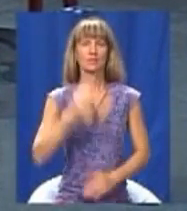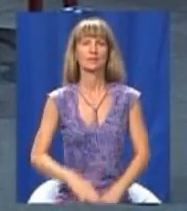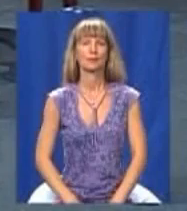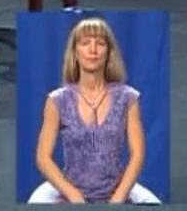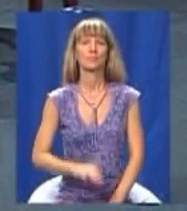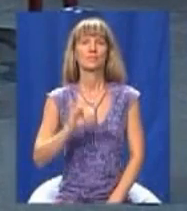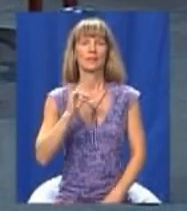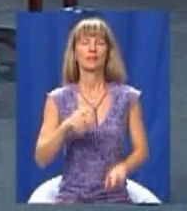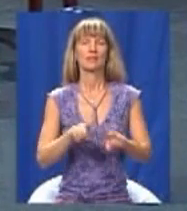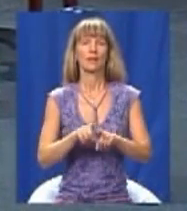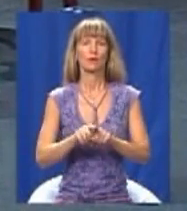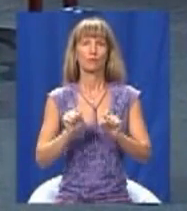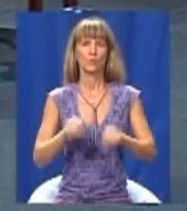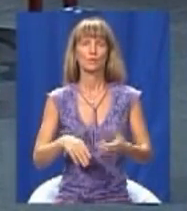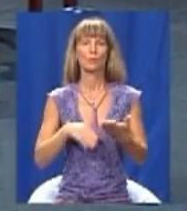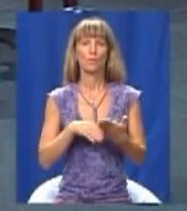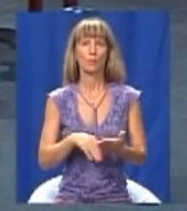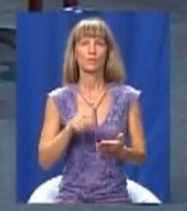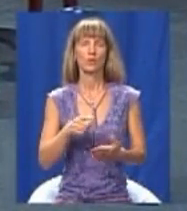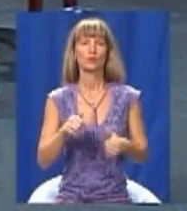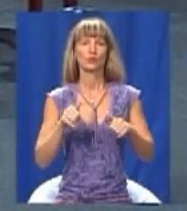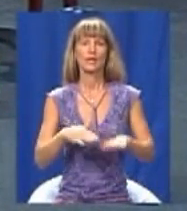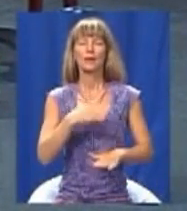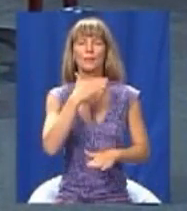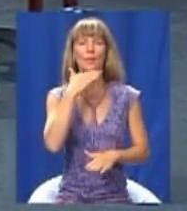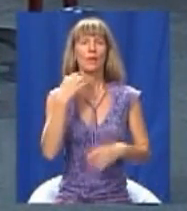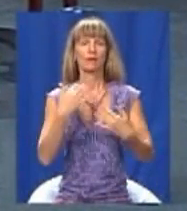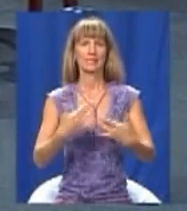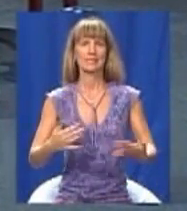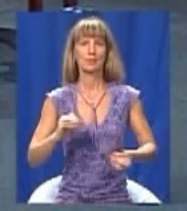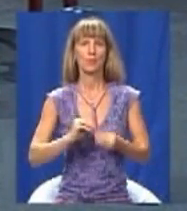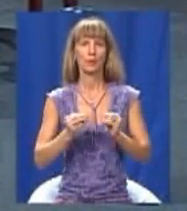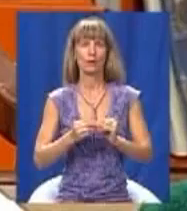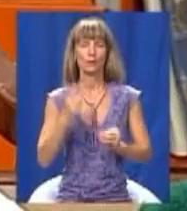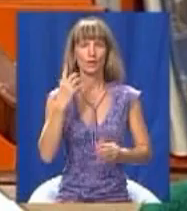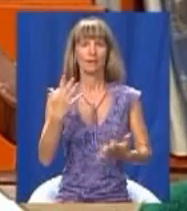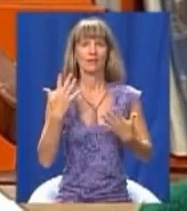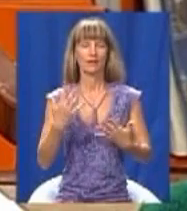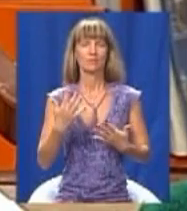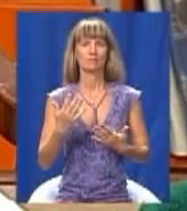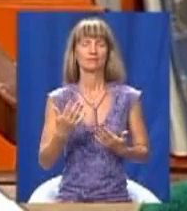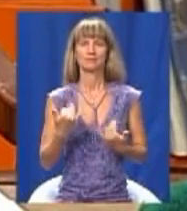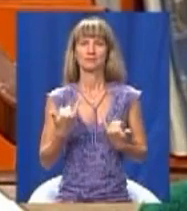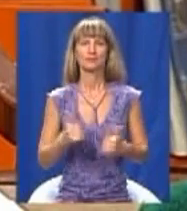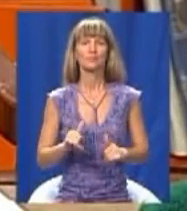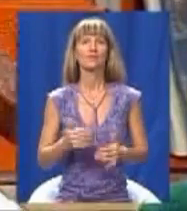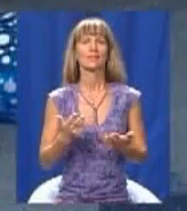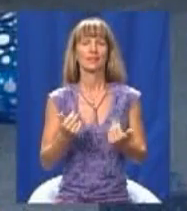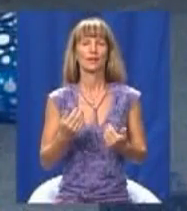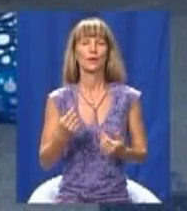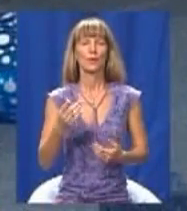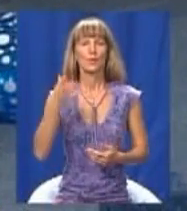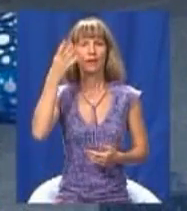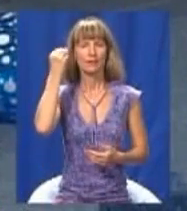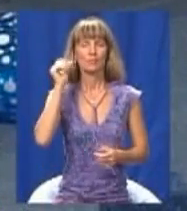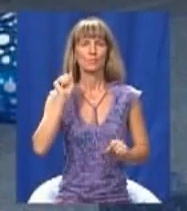А також можна за допомогою нього вирішити багато-багато різних проблем. Уявляєш? Нічого собі. Так, уявляєте, можна